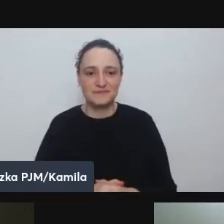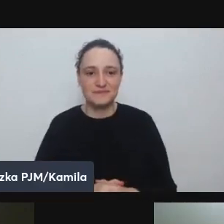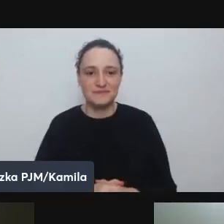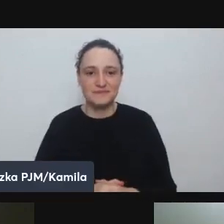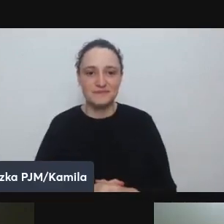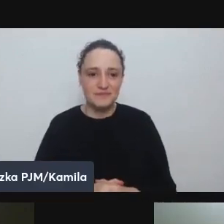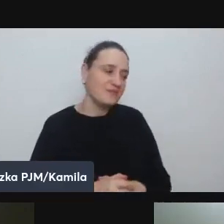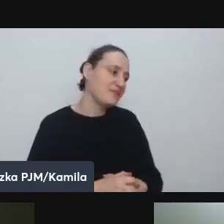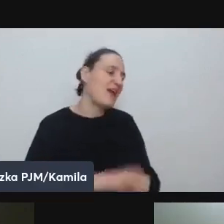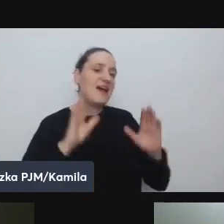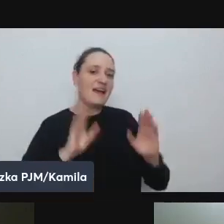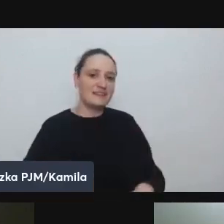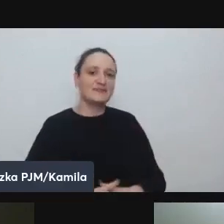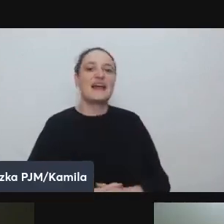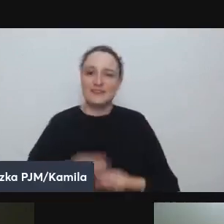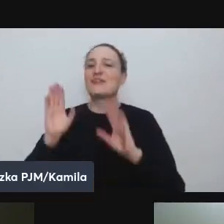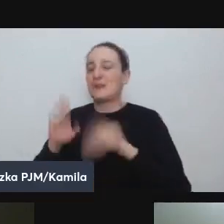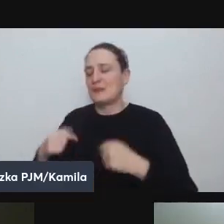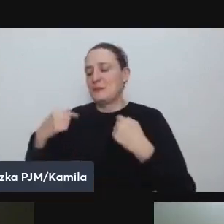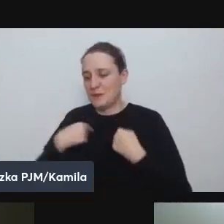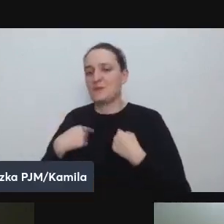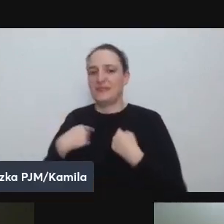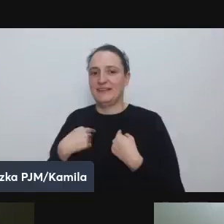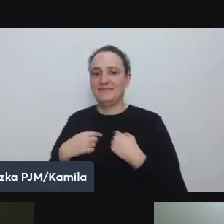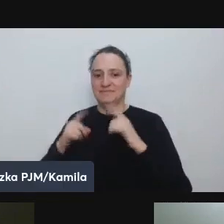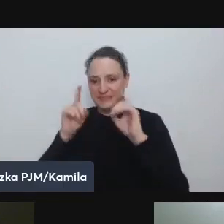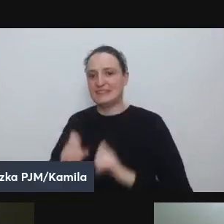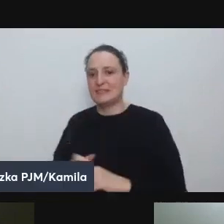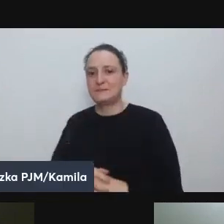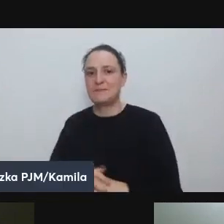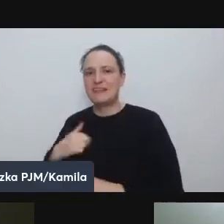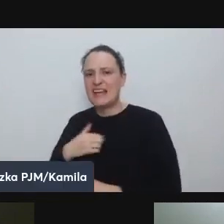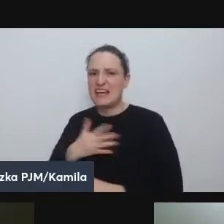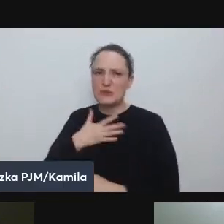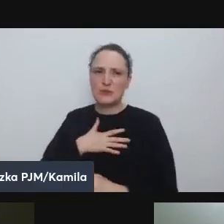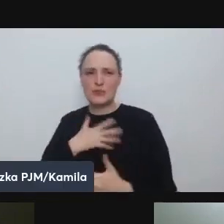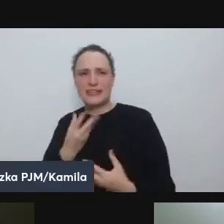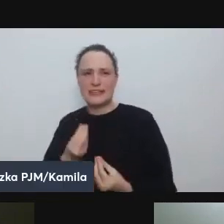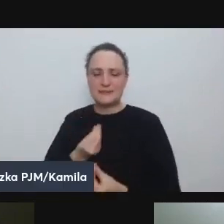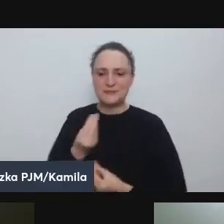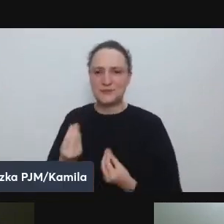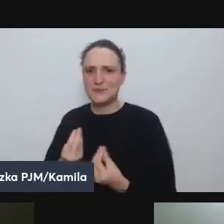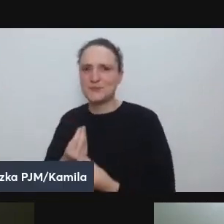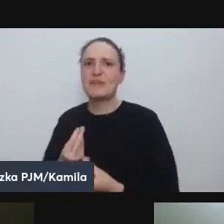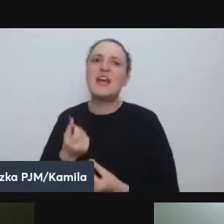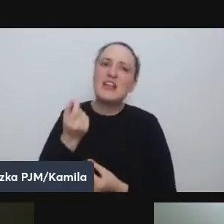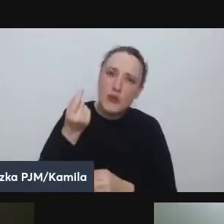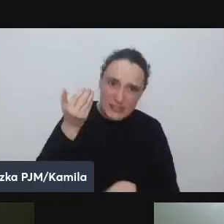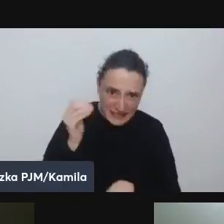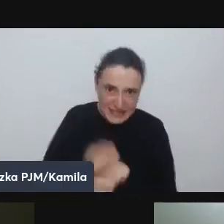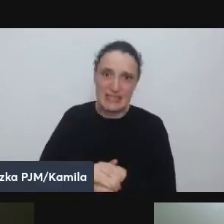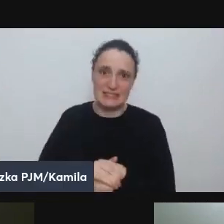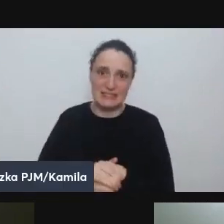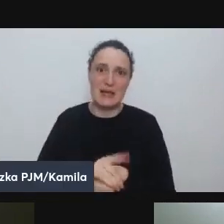Tak, dobra, to zaczęłam, to pociągnę to. Ja mam takie mieszane uczucia co do tego, bo z jednej strony absolutnie się zgadzam z tym, że